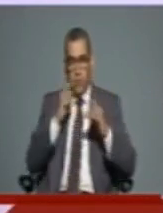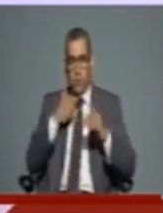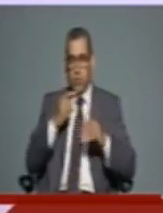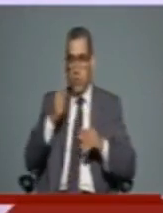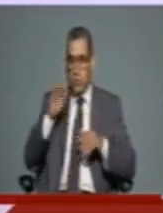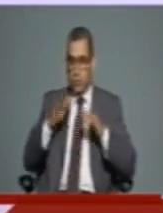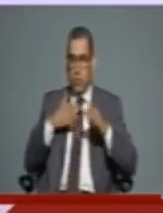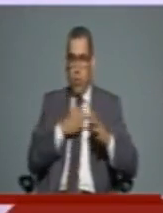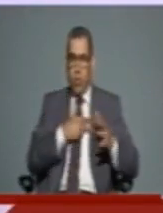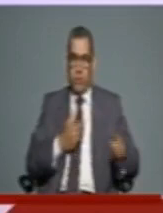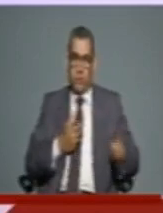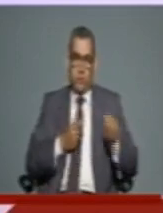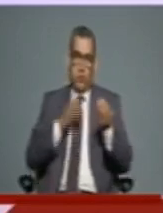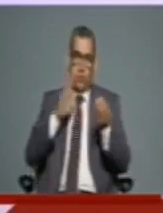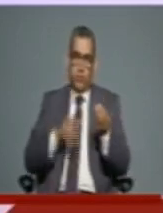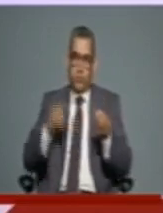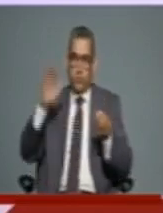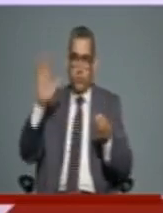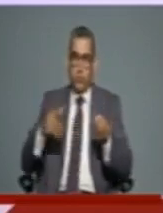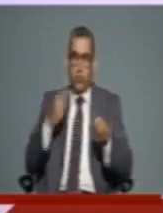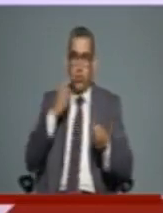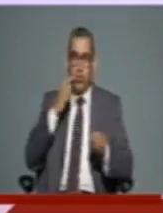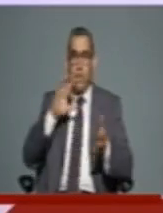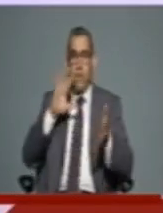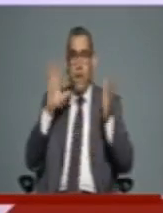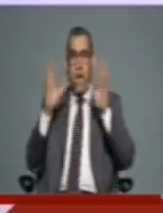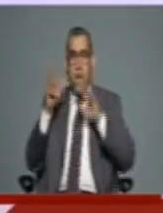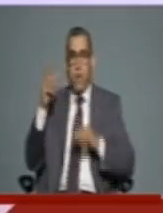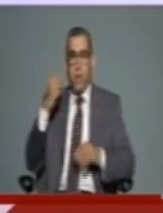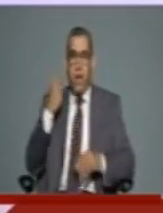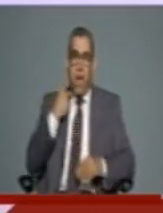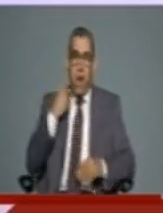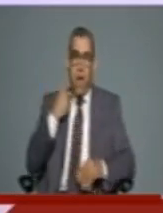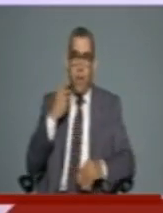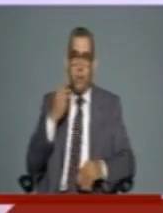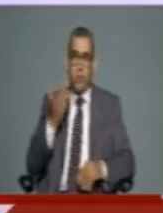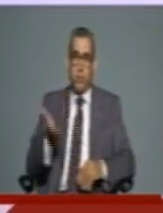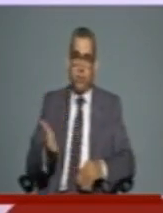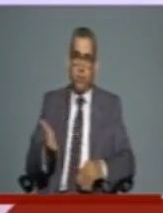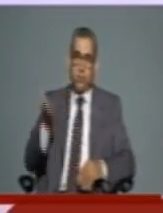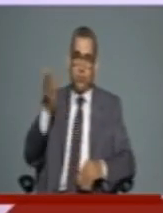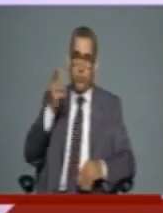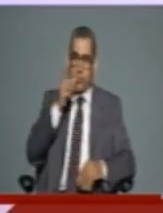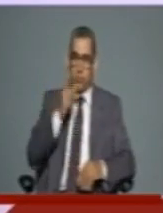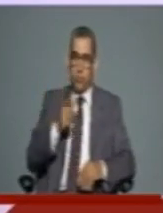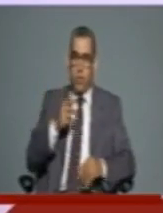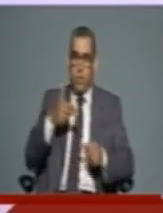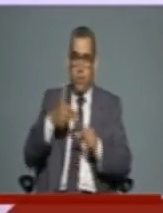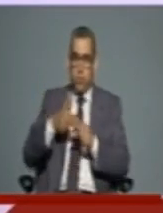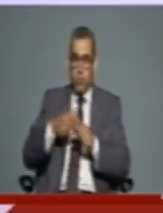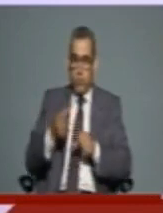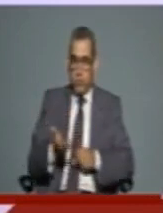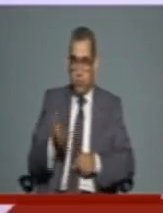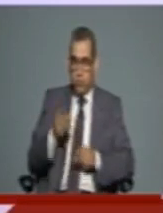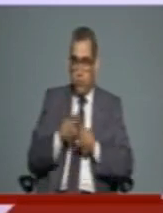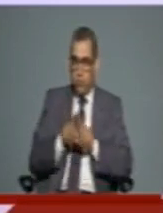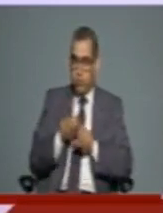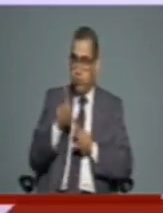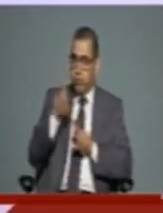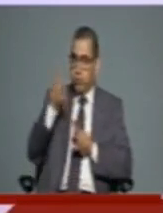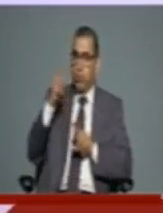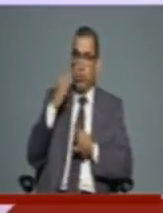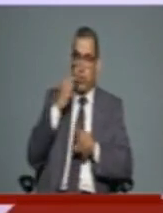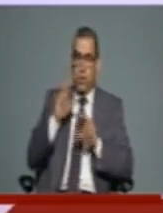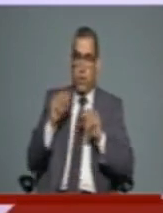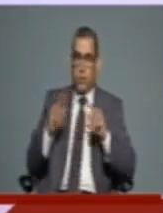لسبب السكر عالميا وصل لارقام زي مع البترول ما بيطلع كده حضرتك، السكر بيمشي معاه